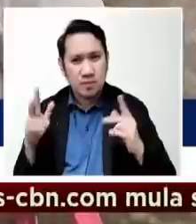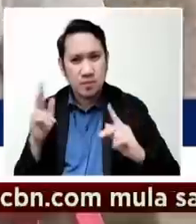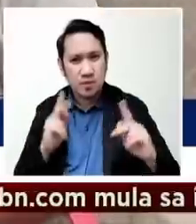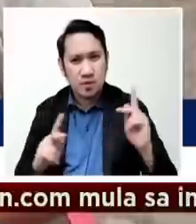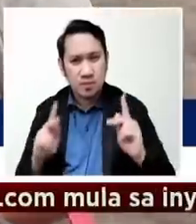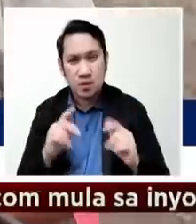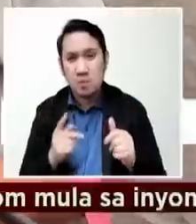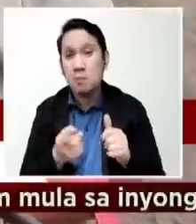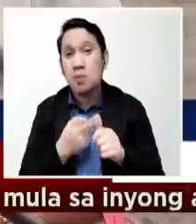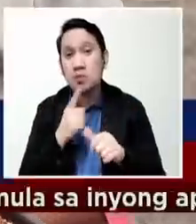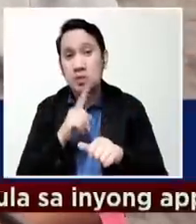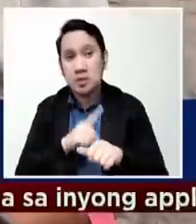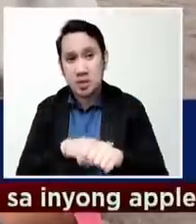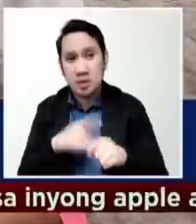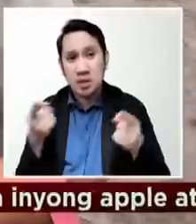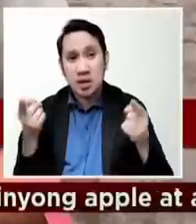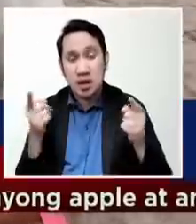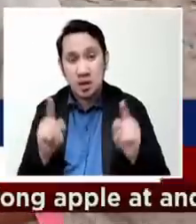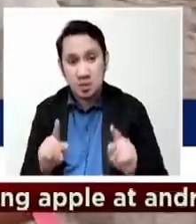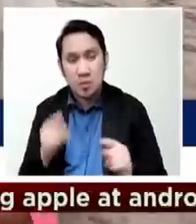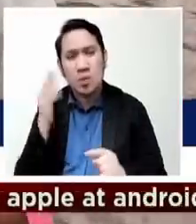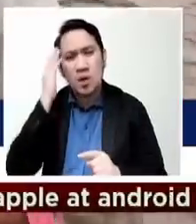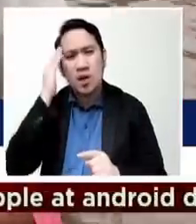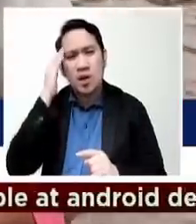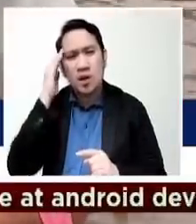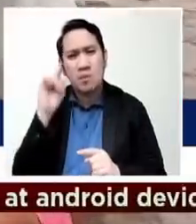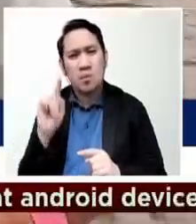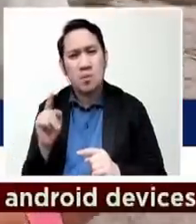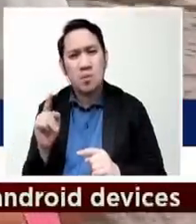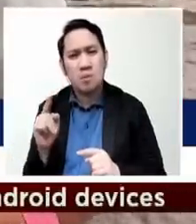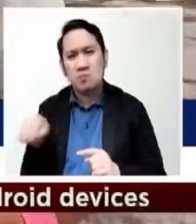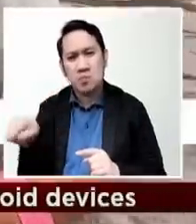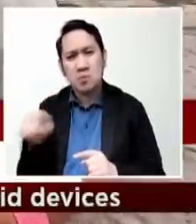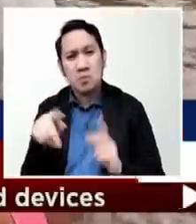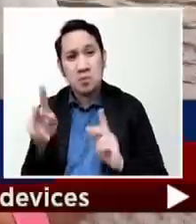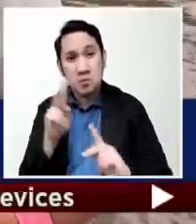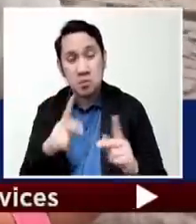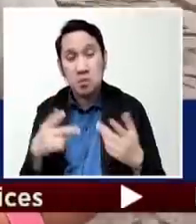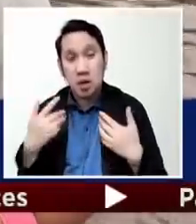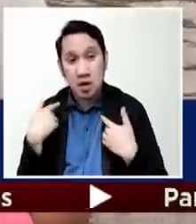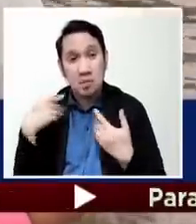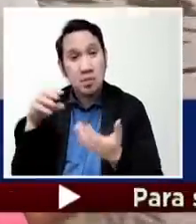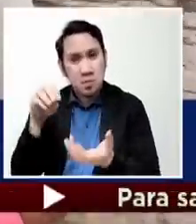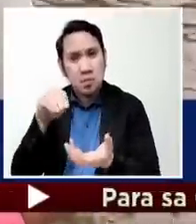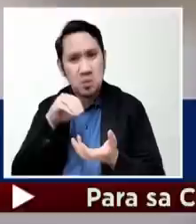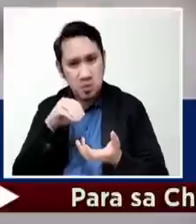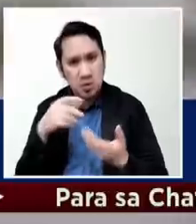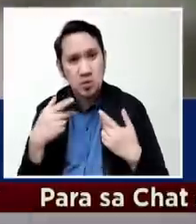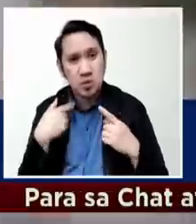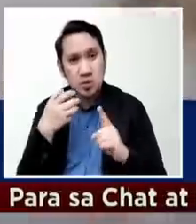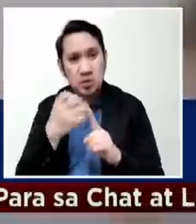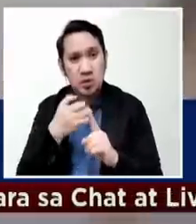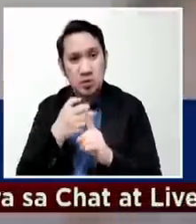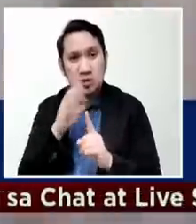dito eh. Alam naman po nila yung kalagayan namin. Actually po may mga relief na po ng mga dumarating sa bawat barangay.